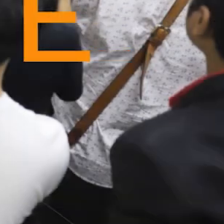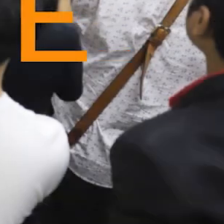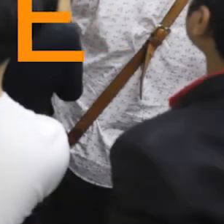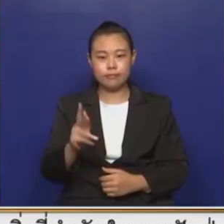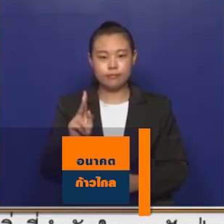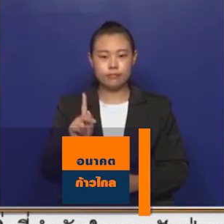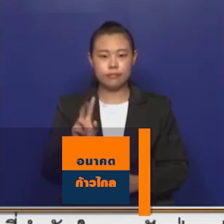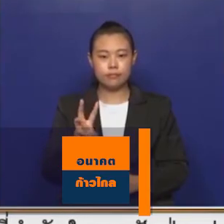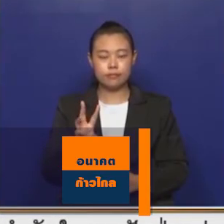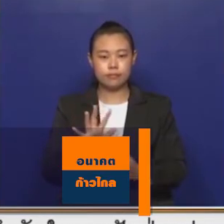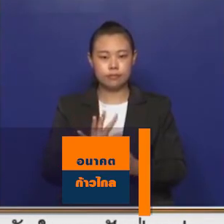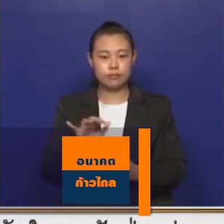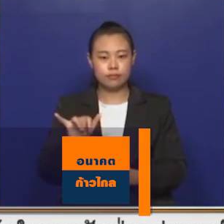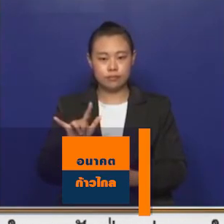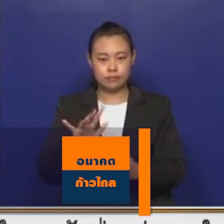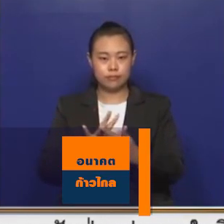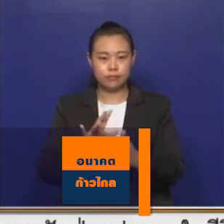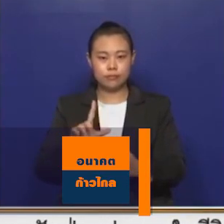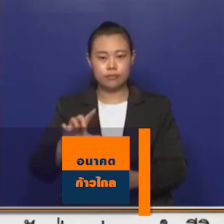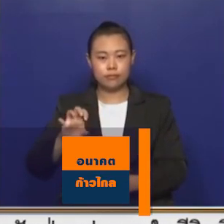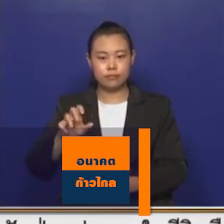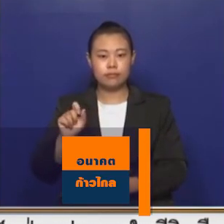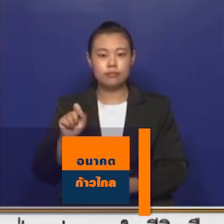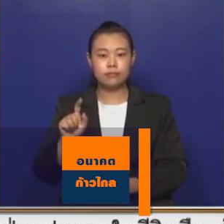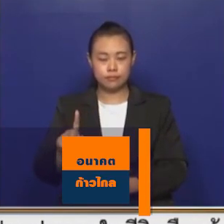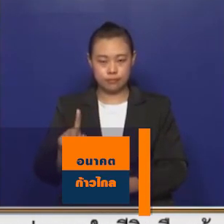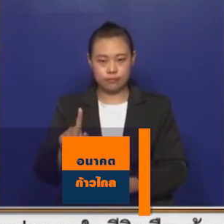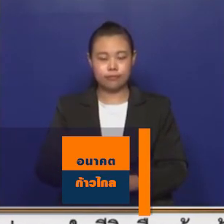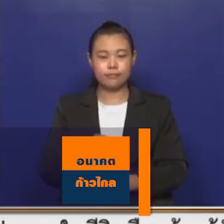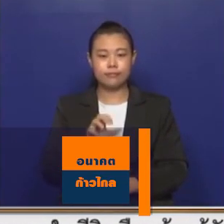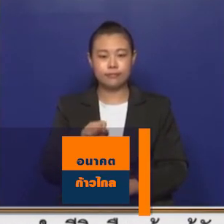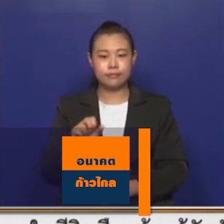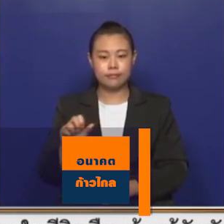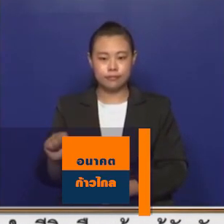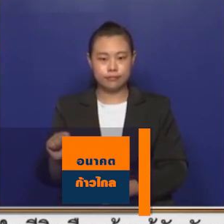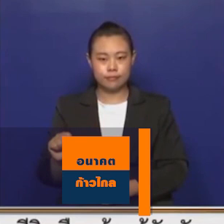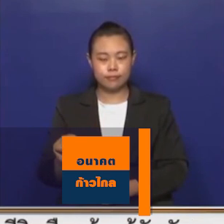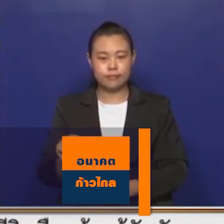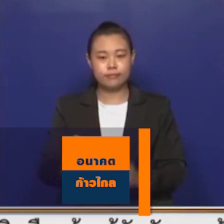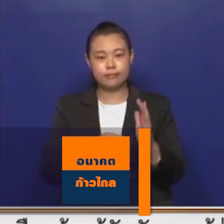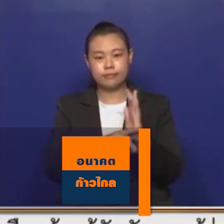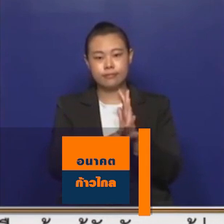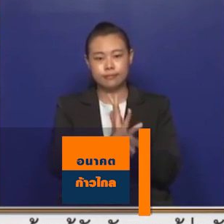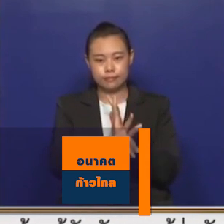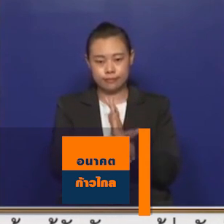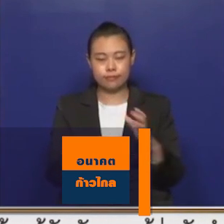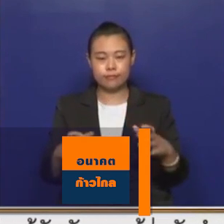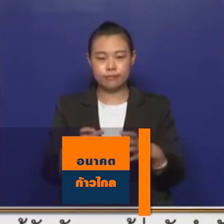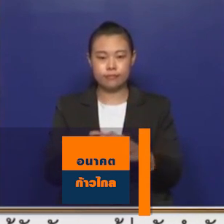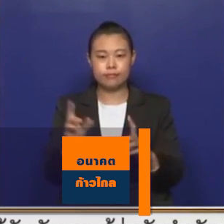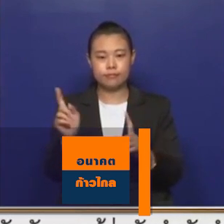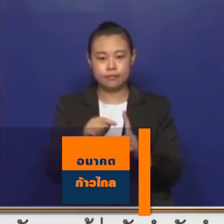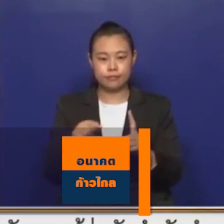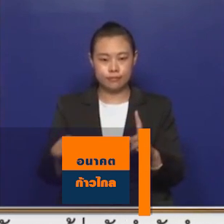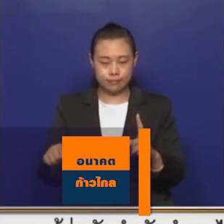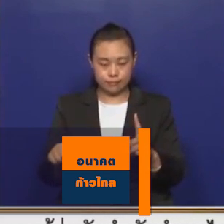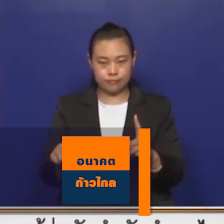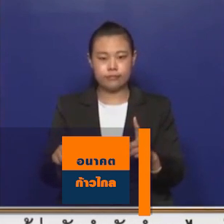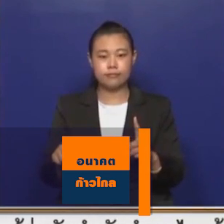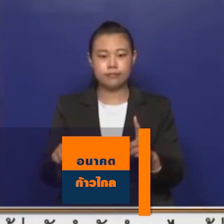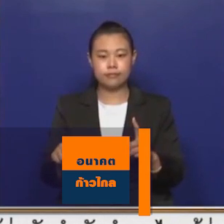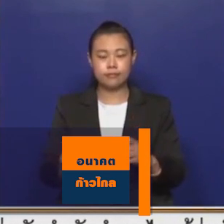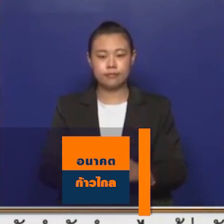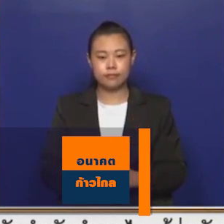สภาที่เคารพผมนายขวัญเลิศพาณิชมาศสมาชิกสภาผู้แทนราษฎรจังหวัดชลบุรีพรรคก้าวไกลเขตอำเภอศรีราชาและเกาะสีชังนะ